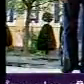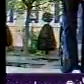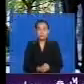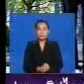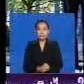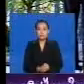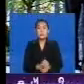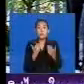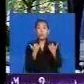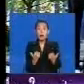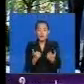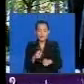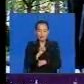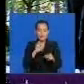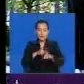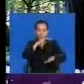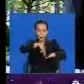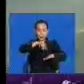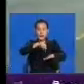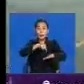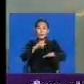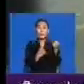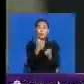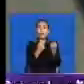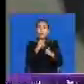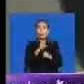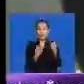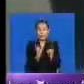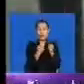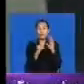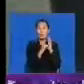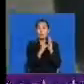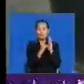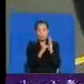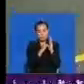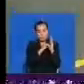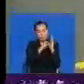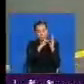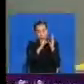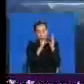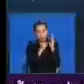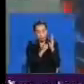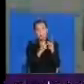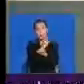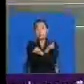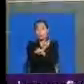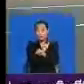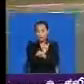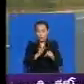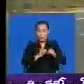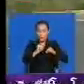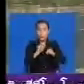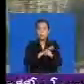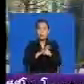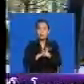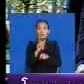วันนี้เราใช้เวลาอยู่กับ Ford Focus กันมาพอสมควรเลยนะครับผมขับจากกรุงเทพมาถึงอยุธยาระยะทางพอสมควรนะครับหลังจากที่เราไ